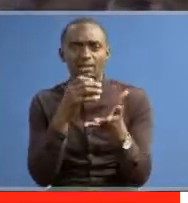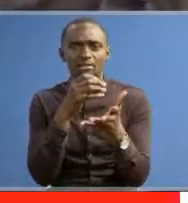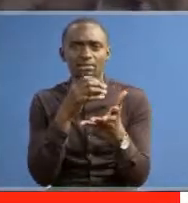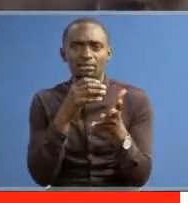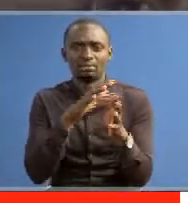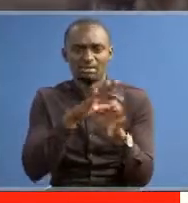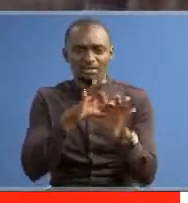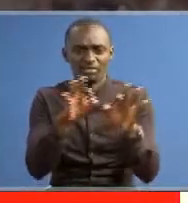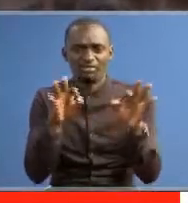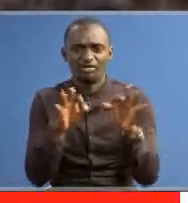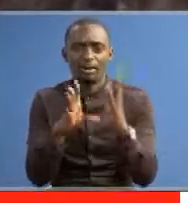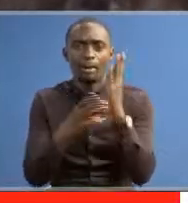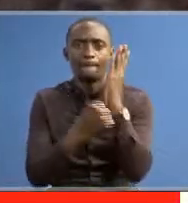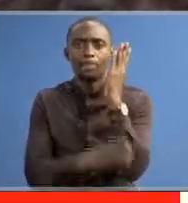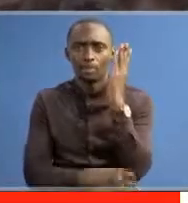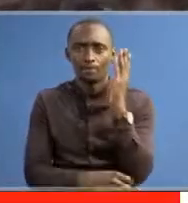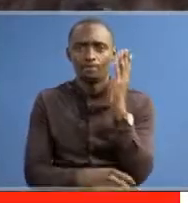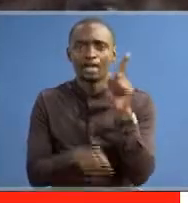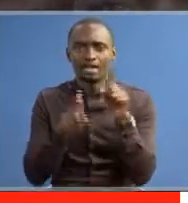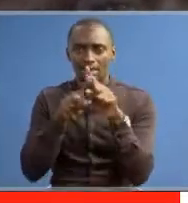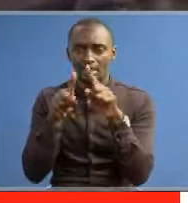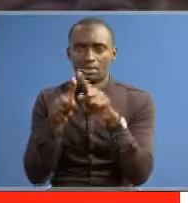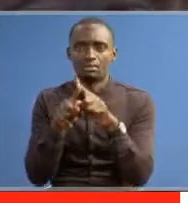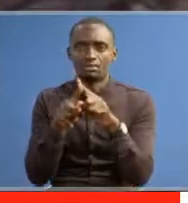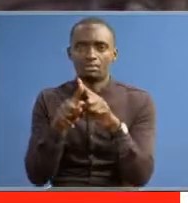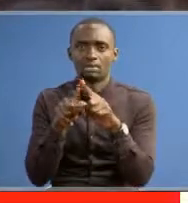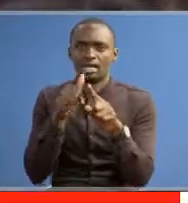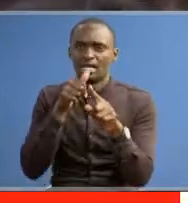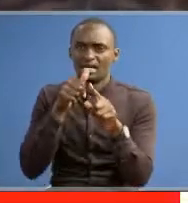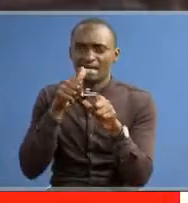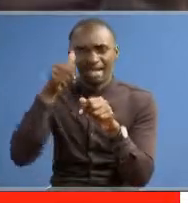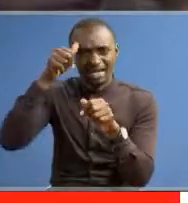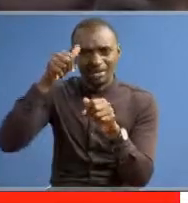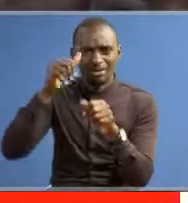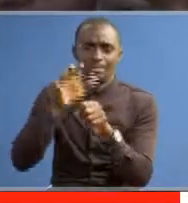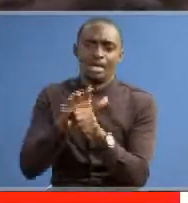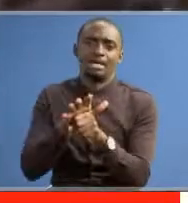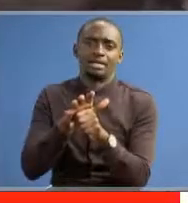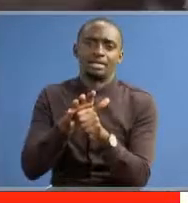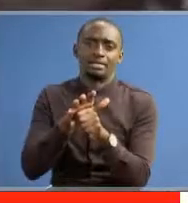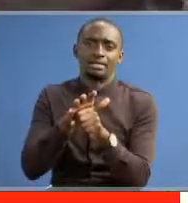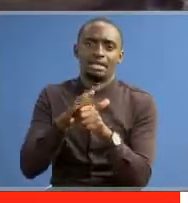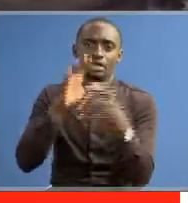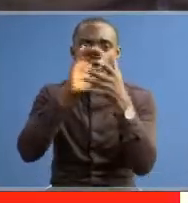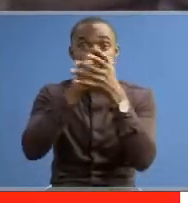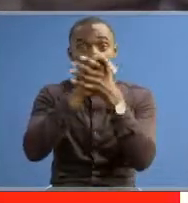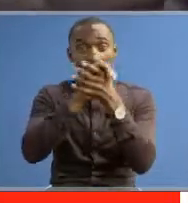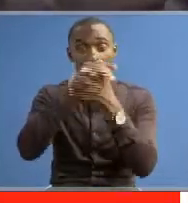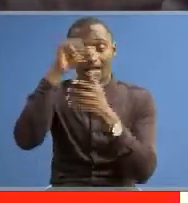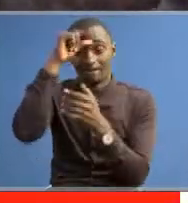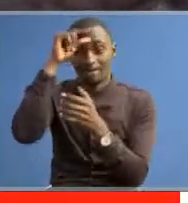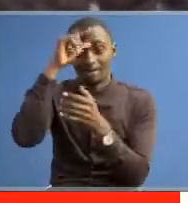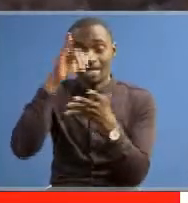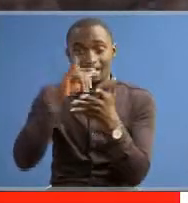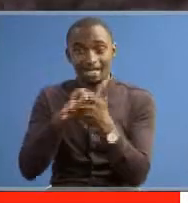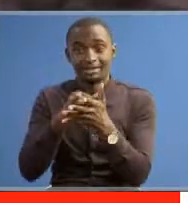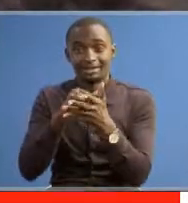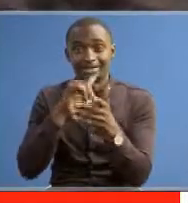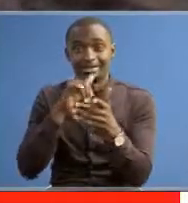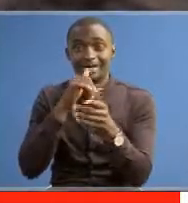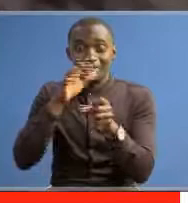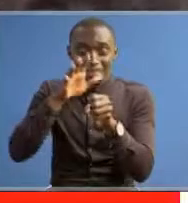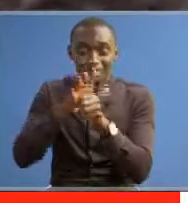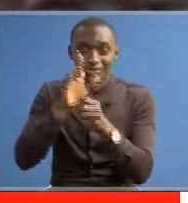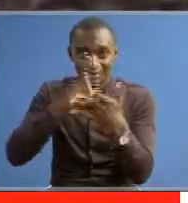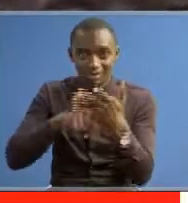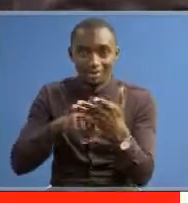si mzuri. Pia tunataka tuwakumbushe serikali ya Jubilee kwamba walituahidi sisi watu wa Makueni kwamba